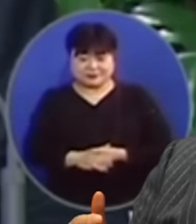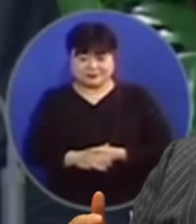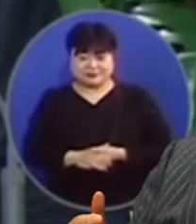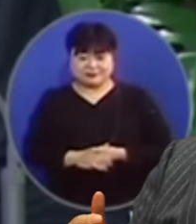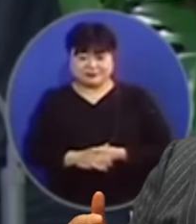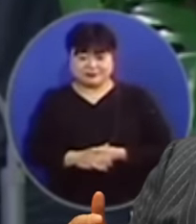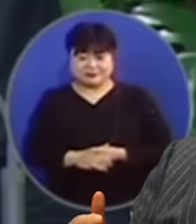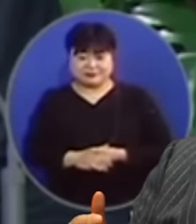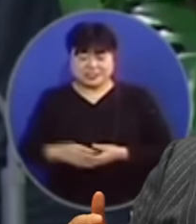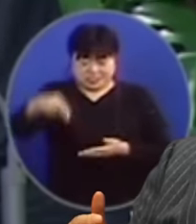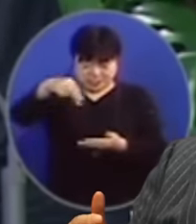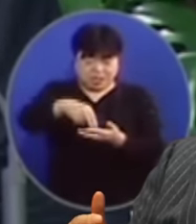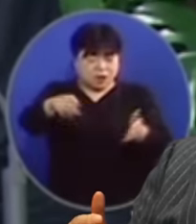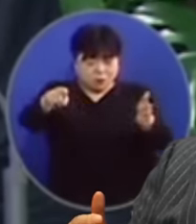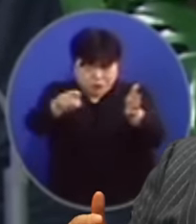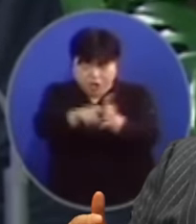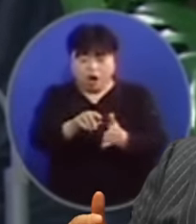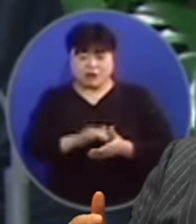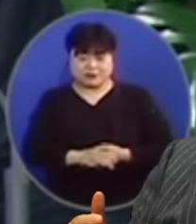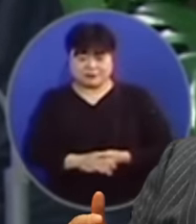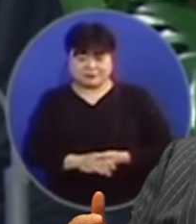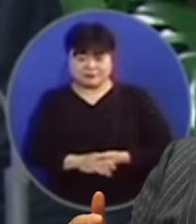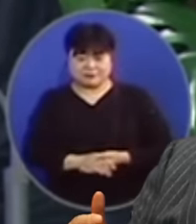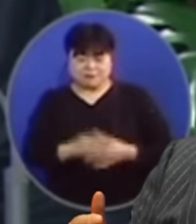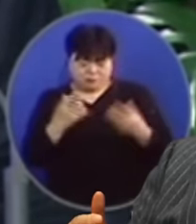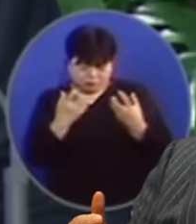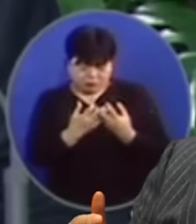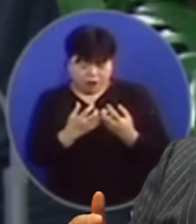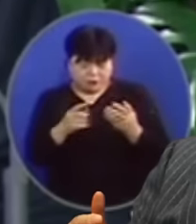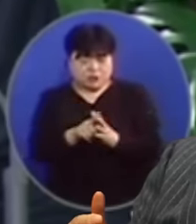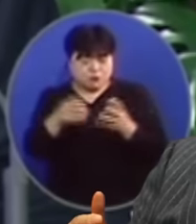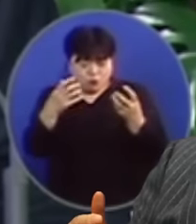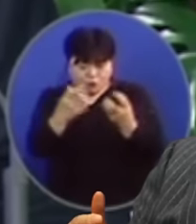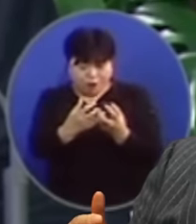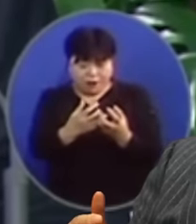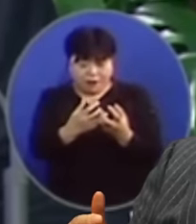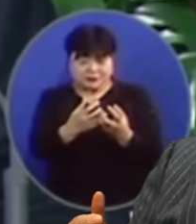일어날 것을 내가 믿을 수 있어요. 그만큼 믿음이 꽉 들어찼어요.